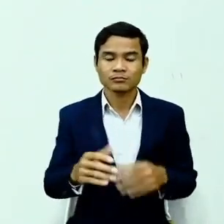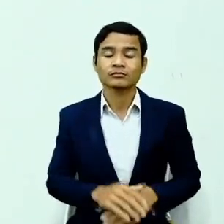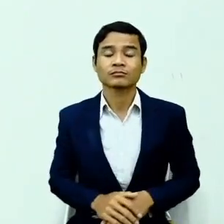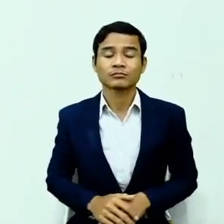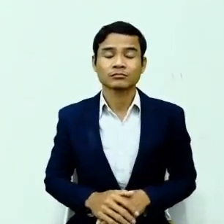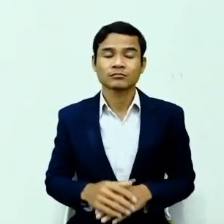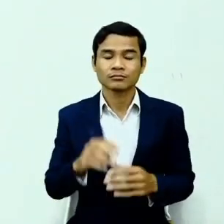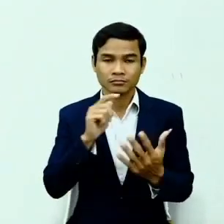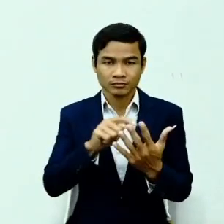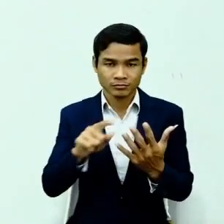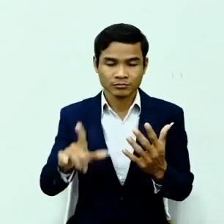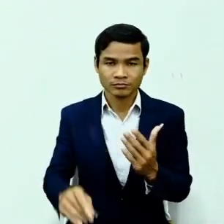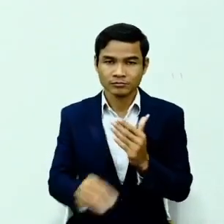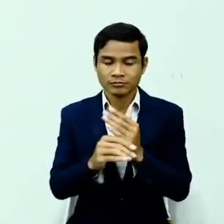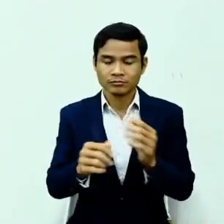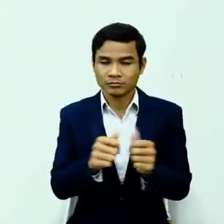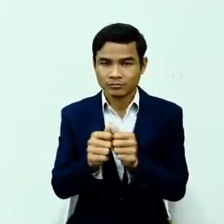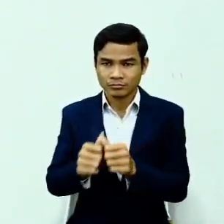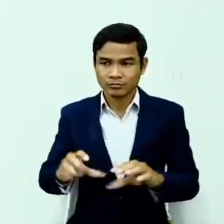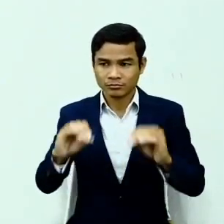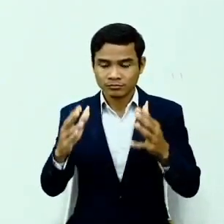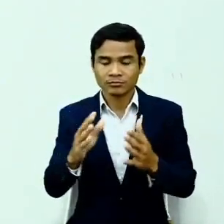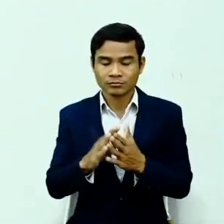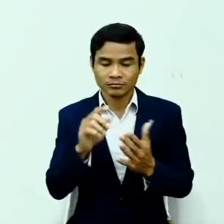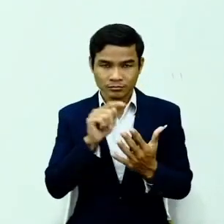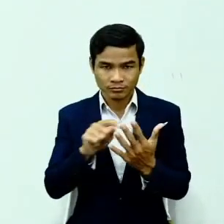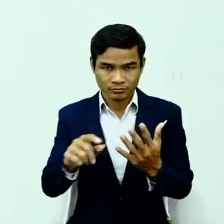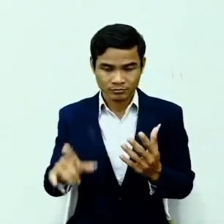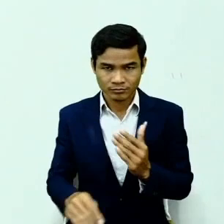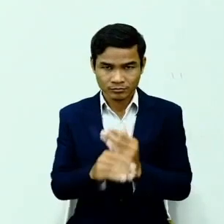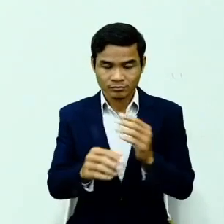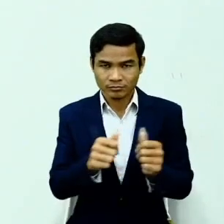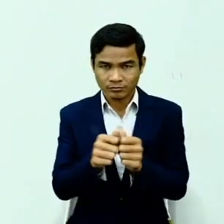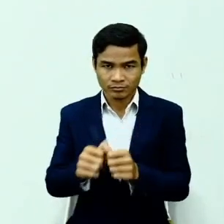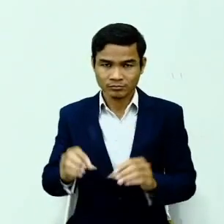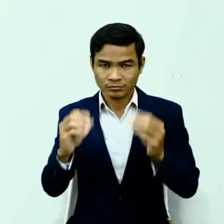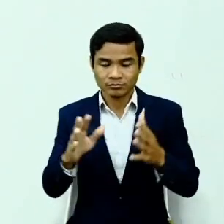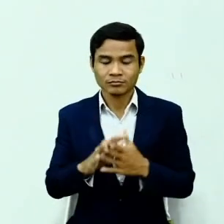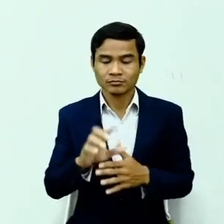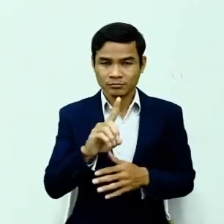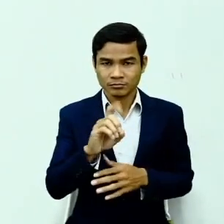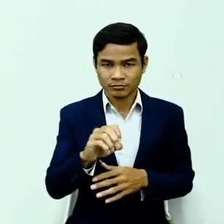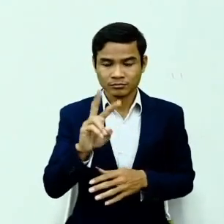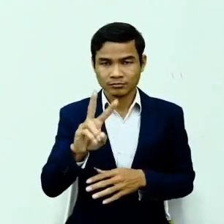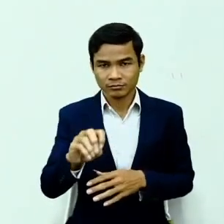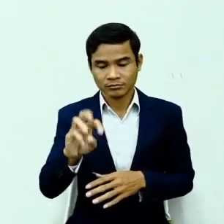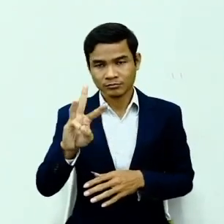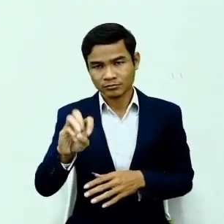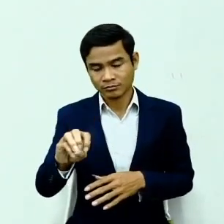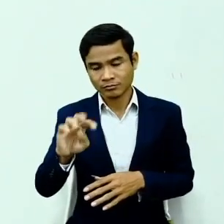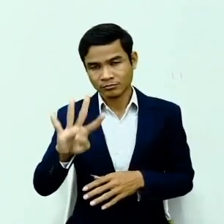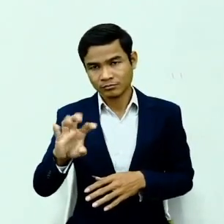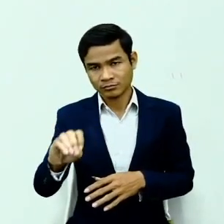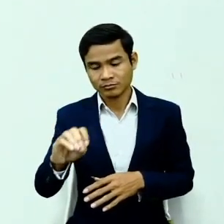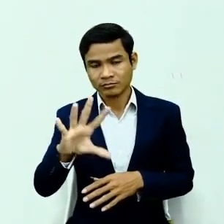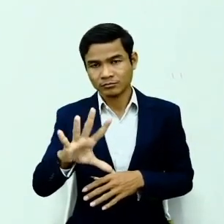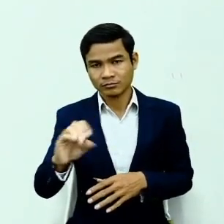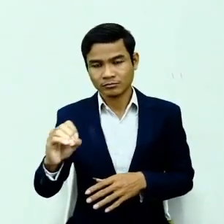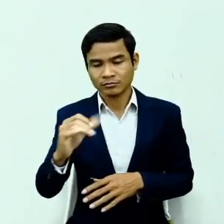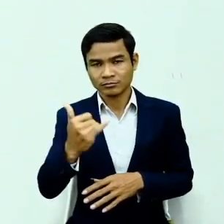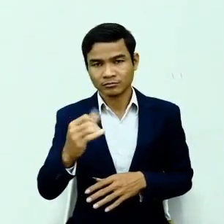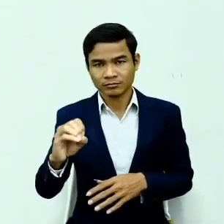Chà chắc rộp bằng thăm chùm mùi nạ cổ ná. Tà rộp bằng thăm chùm mùi nạ cổ tà. Đọc mà phấy xám xài